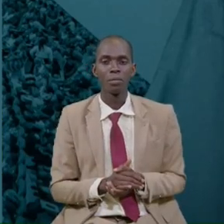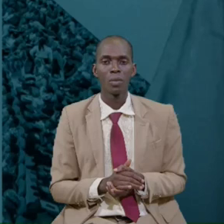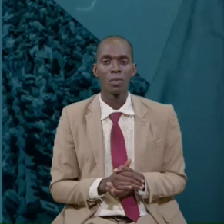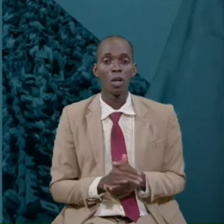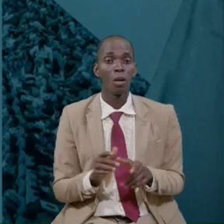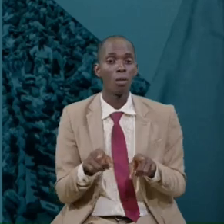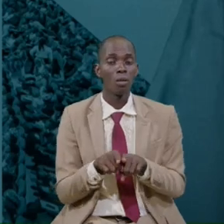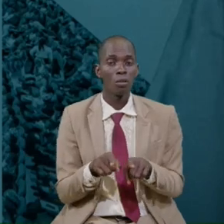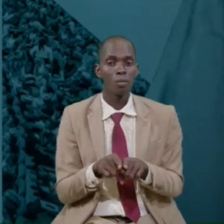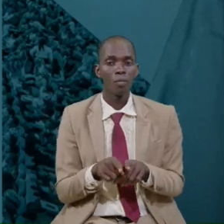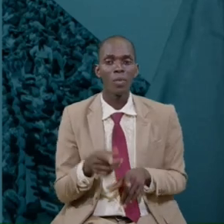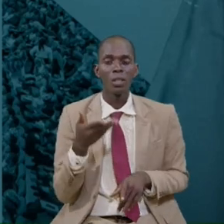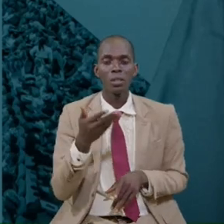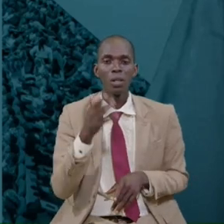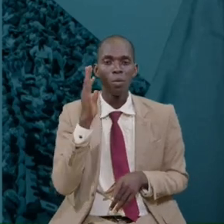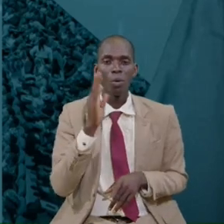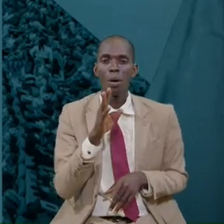Il y aura également